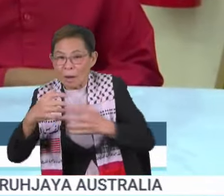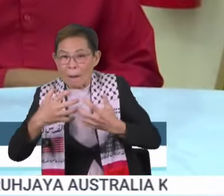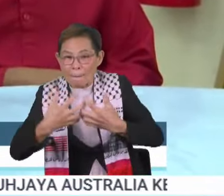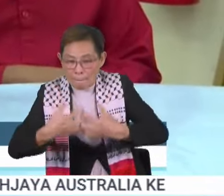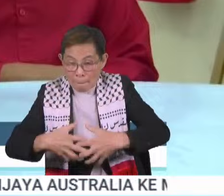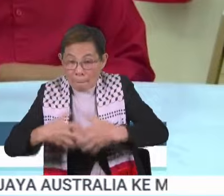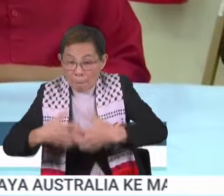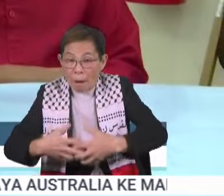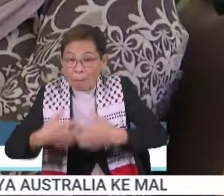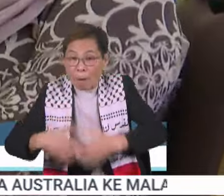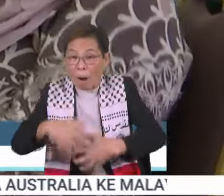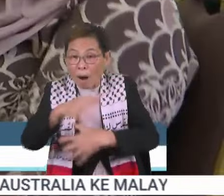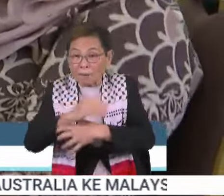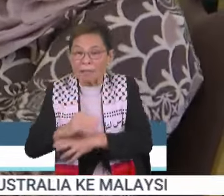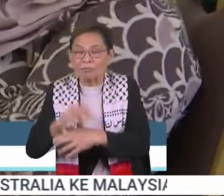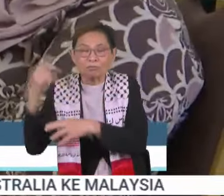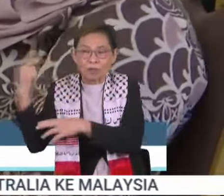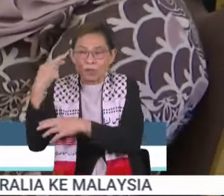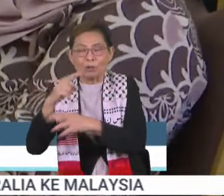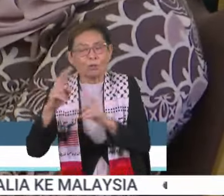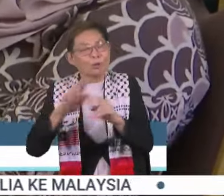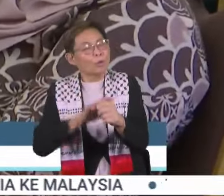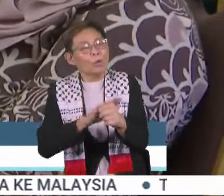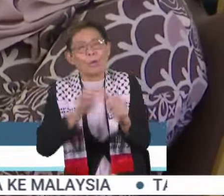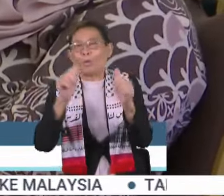radio cukup membanggakan.